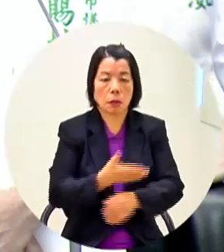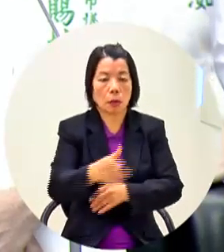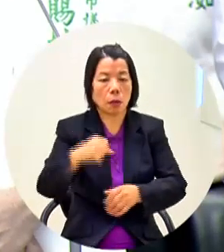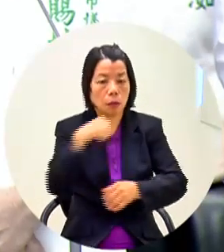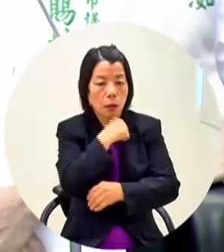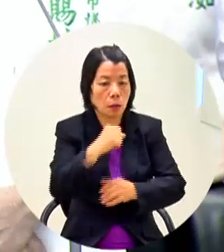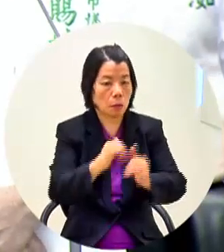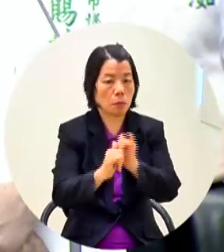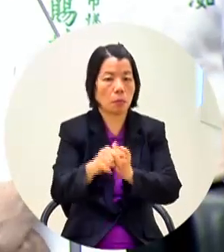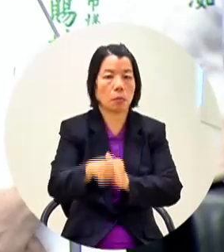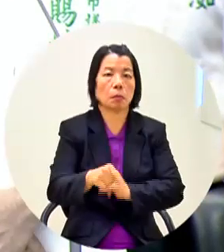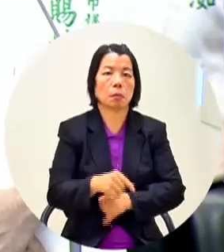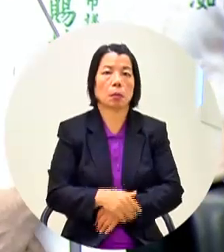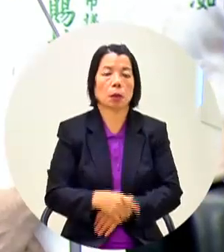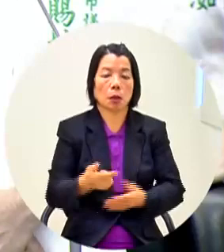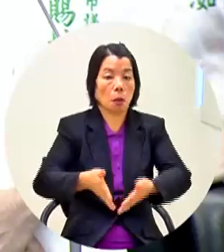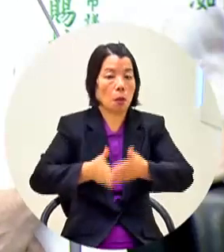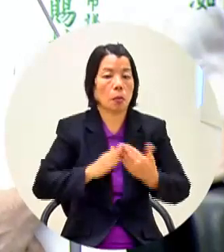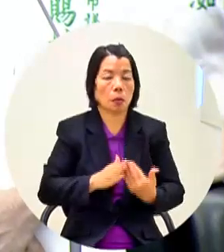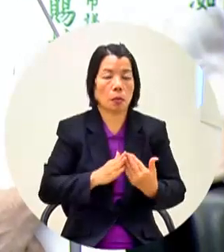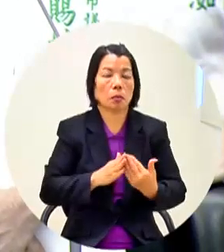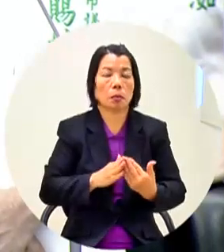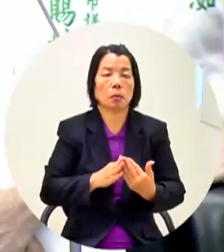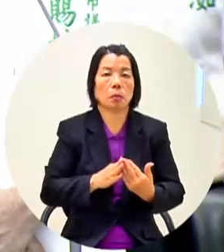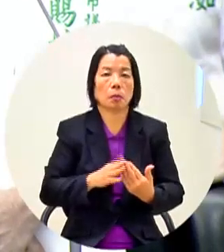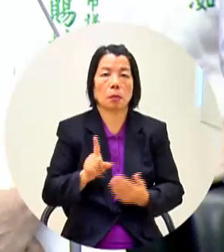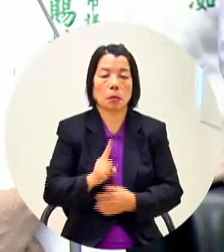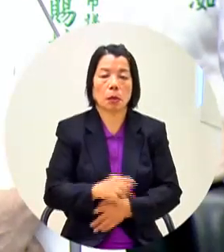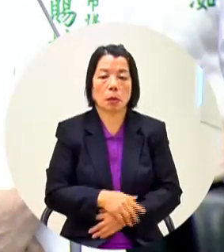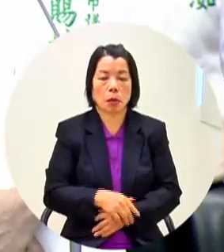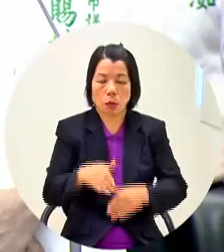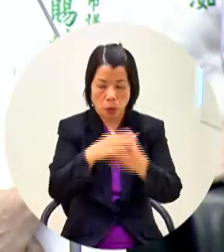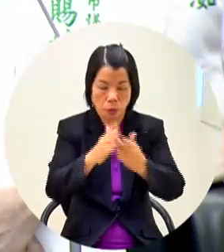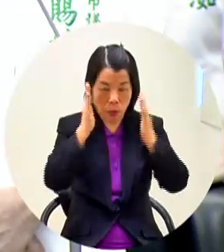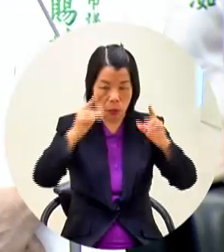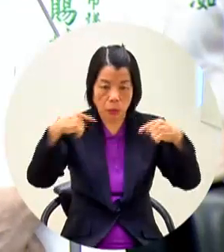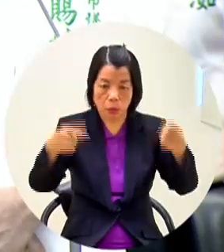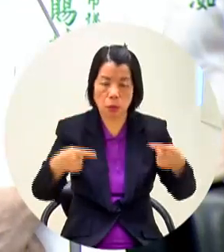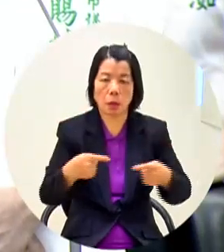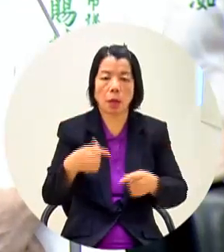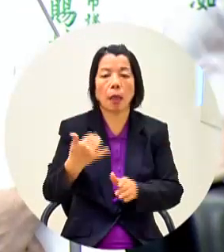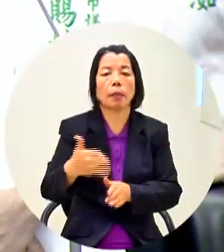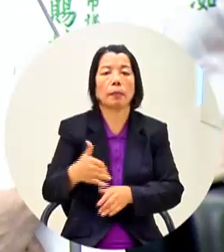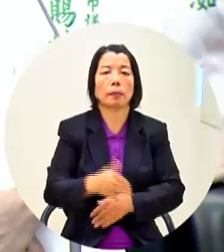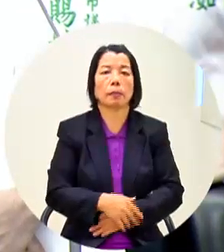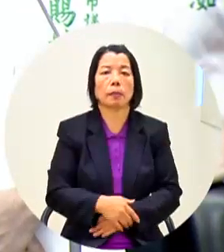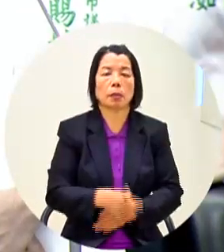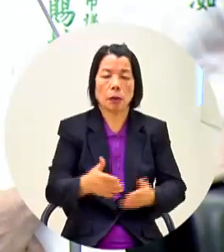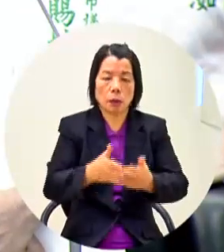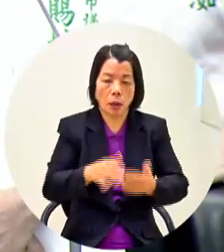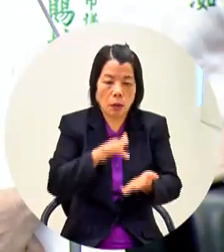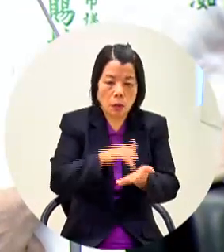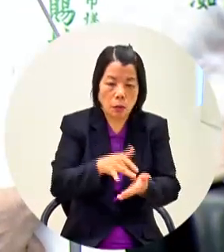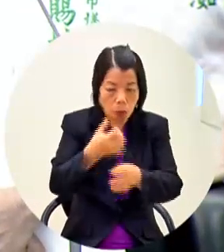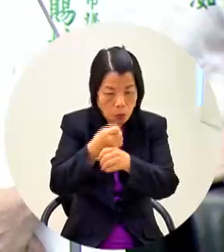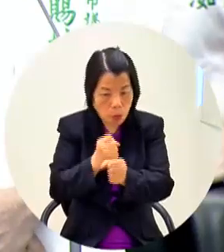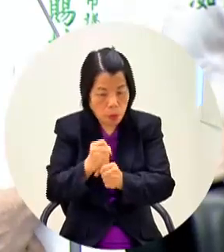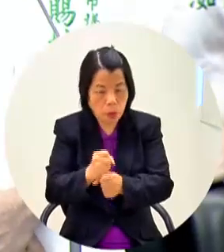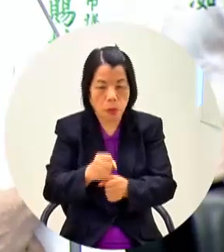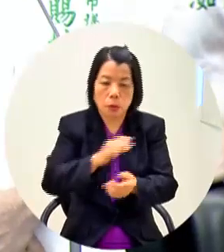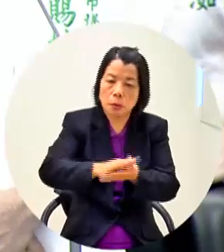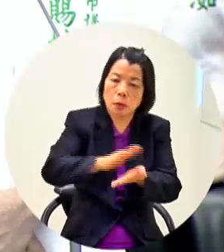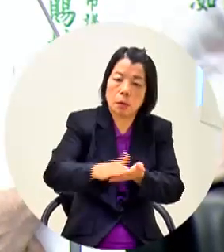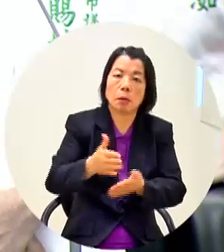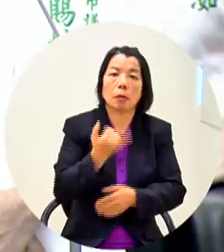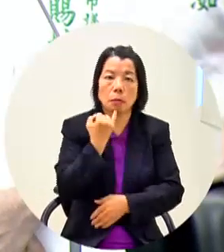人民可以恢复到一个，不敢说完全正常，你要正常可能要有疫苗，要有解药出来，但是